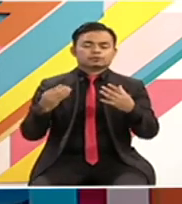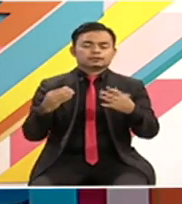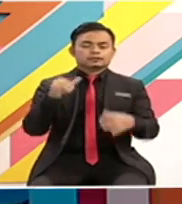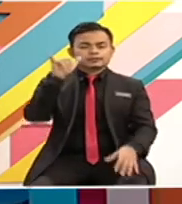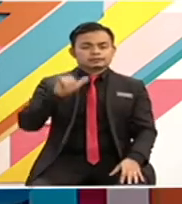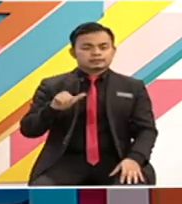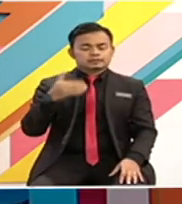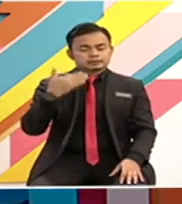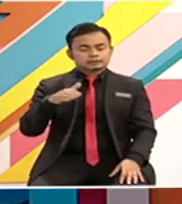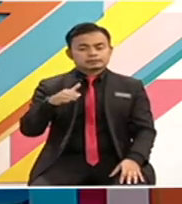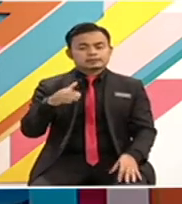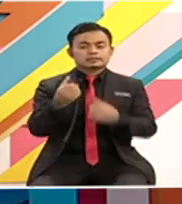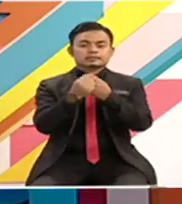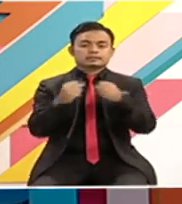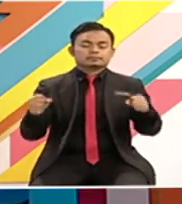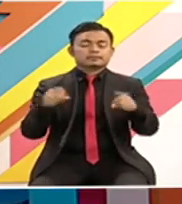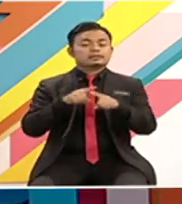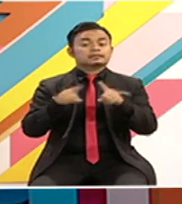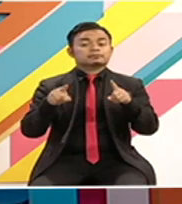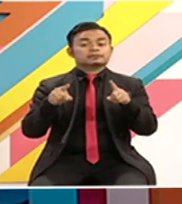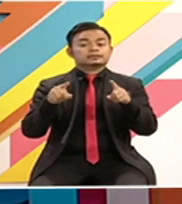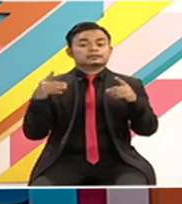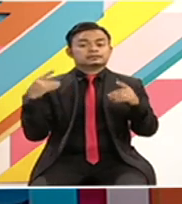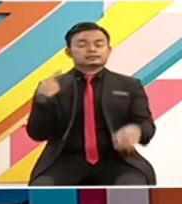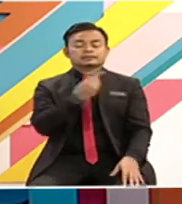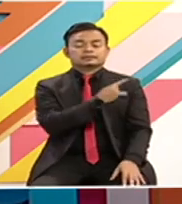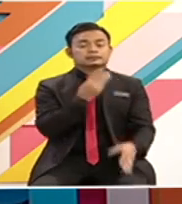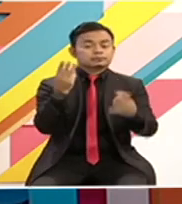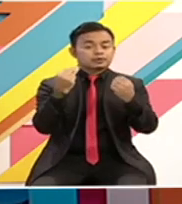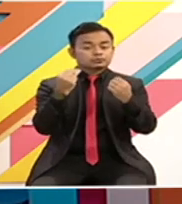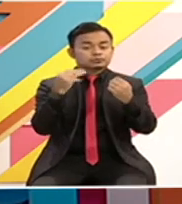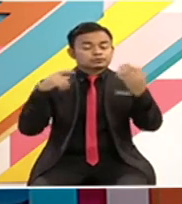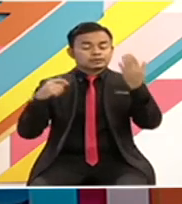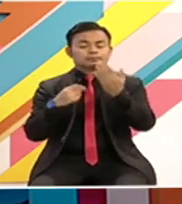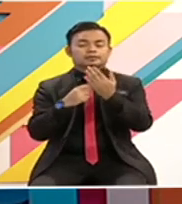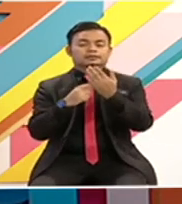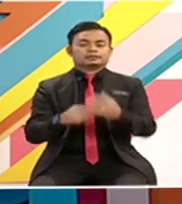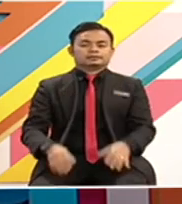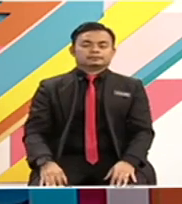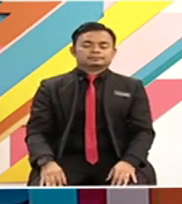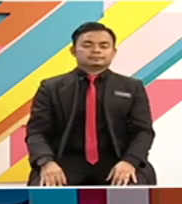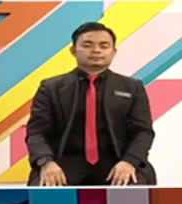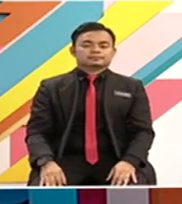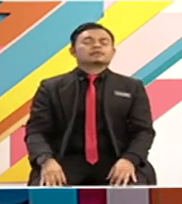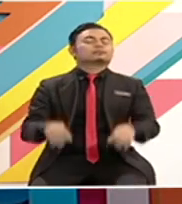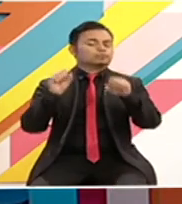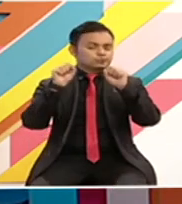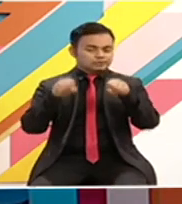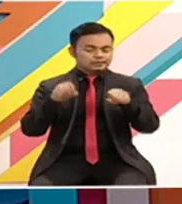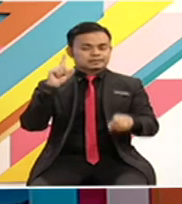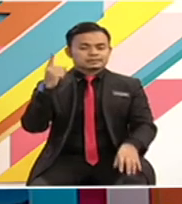bocah enak-enak bentuk lain siklatak tambah-tambah beli tadi masa alasan itu adalah mengikuti